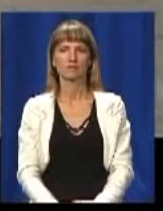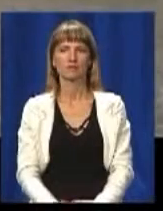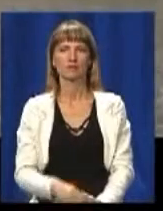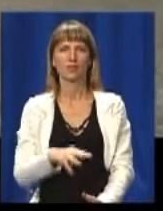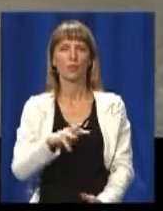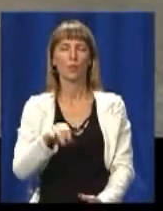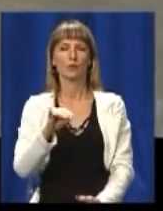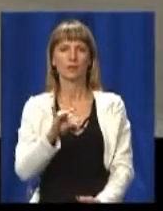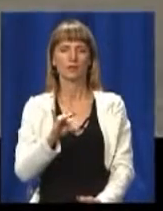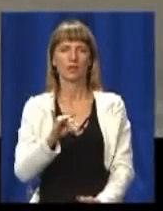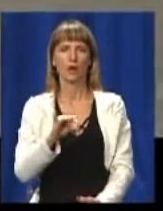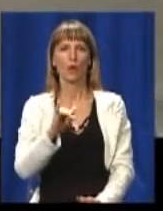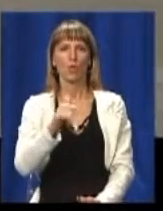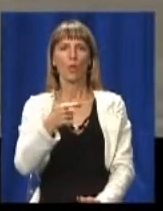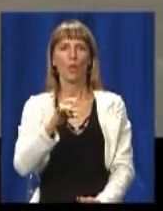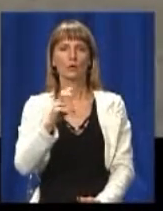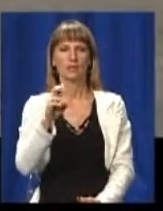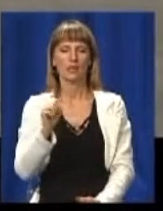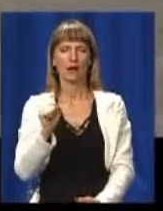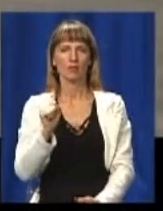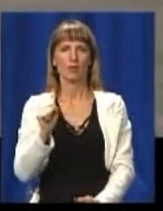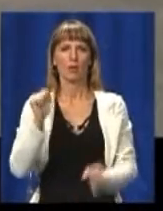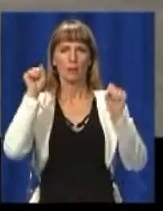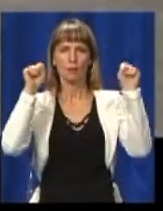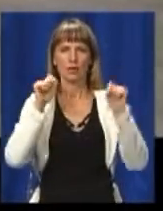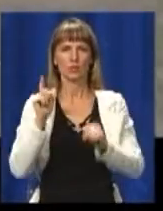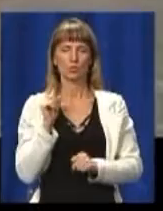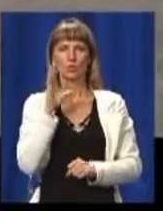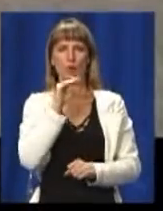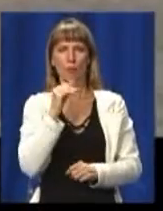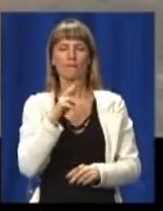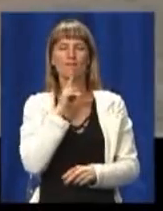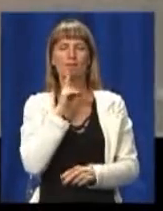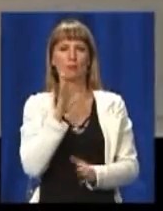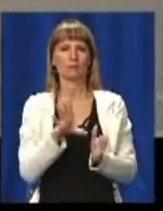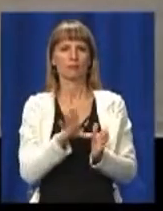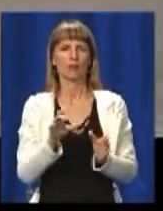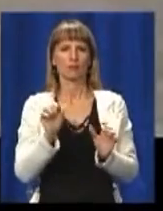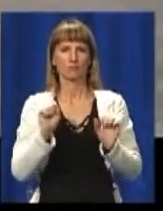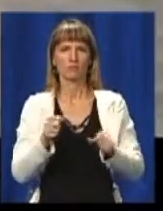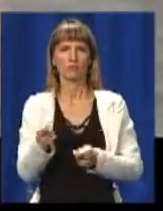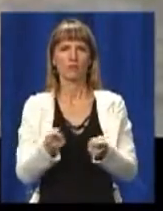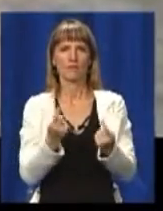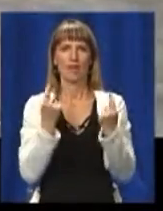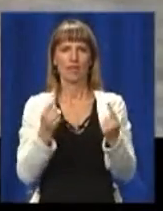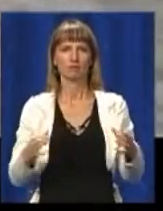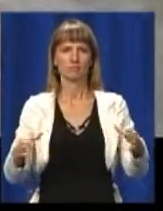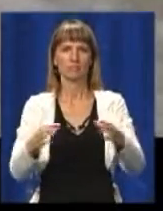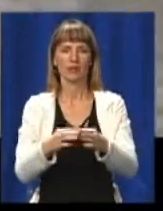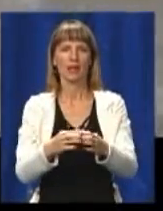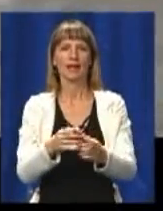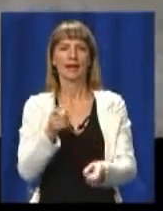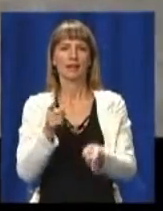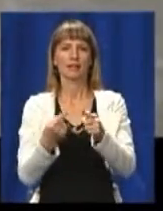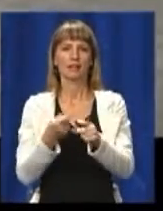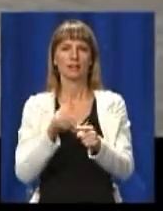Муді – угорська пастуша собака. Дуже відважна і енергійна, тому підходить для управління великими стадами. Іноді з